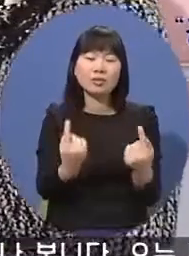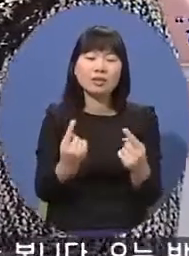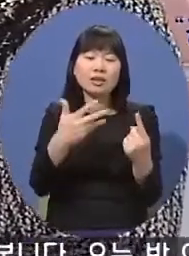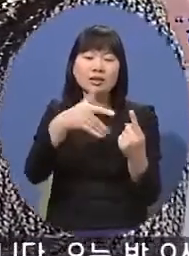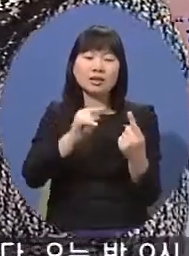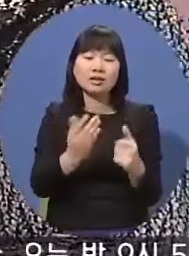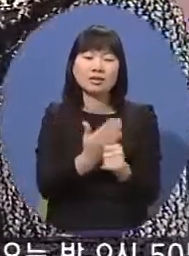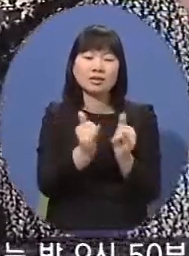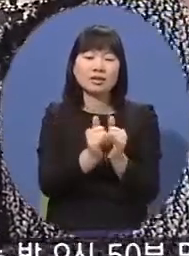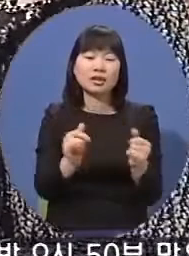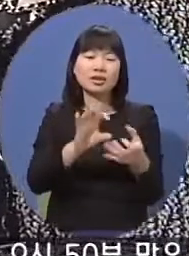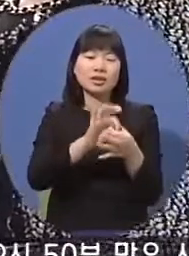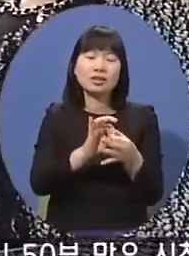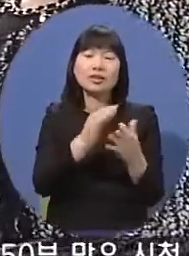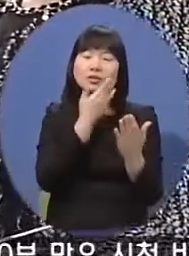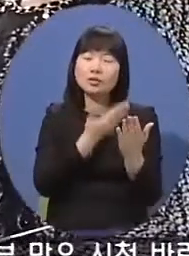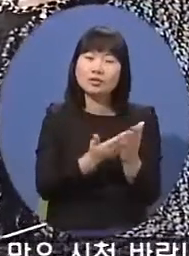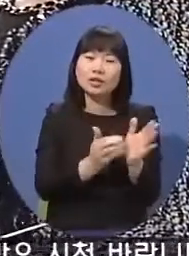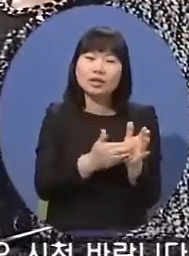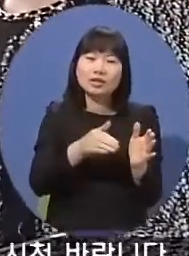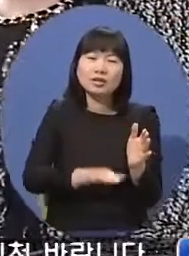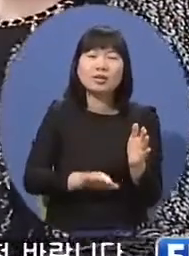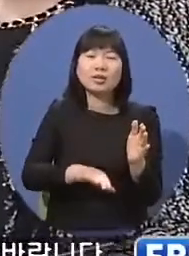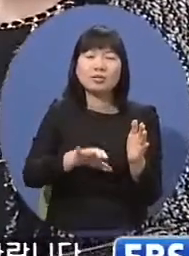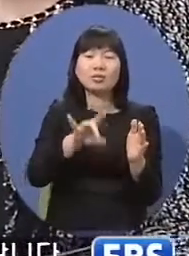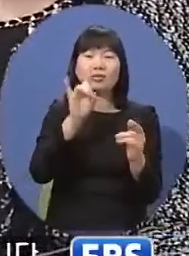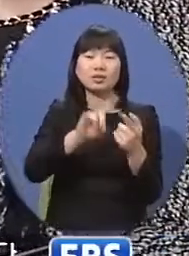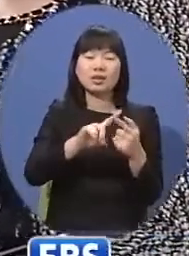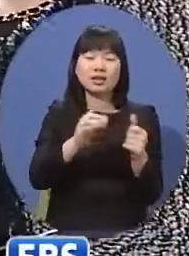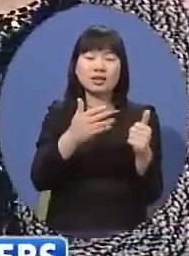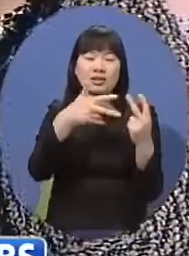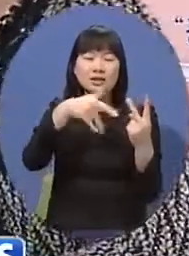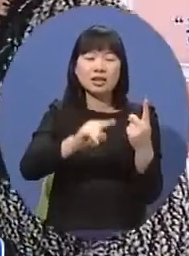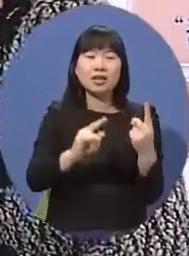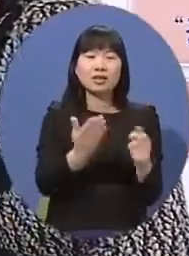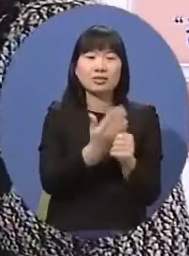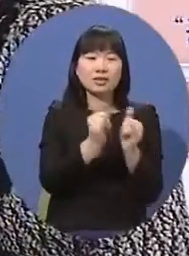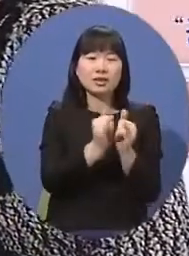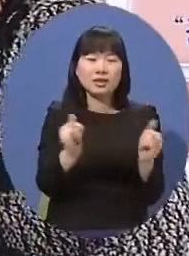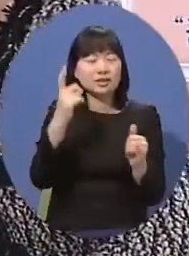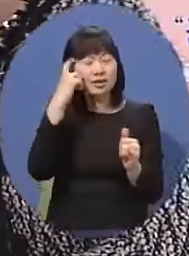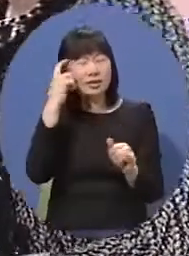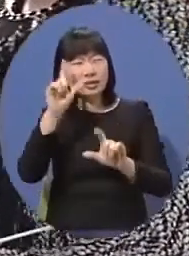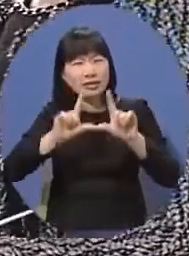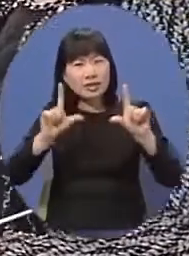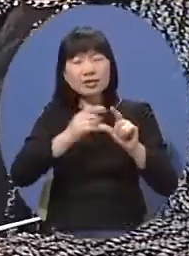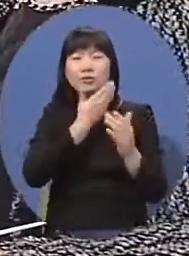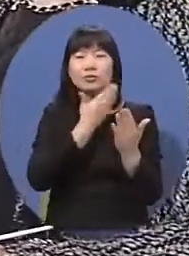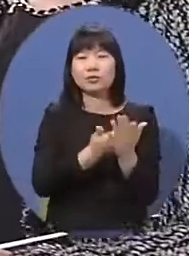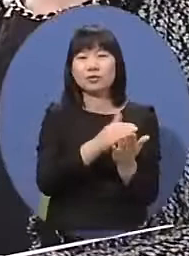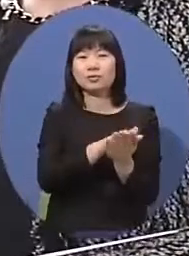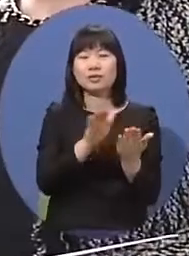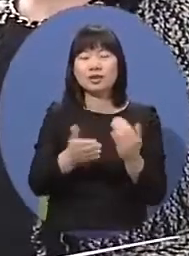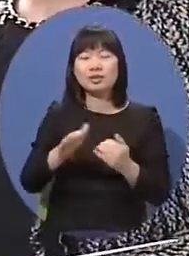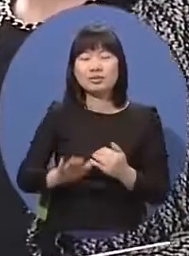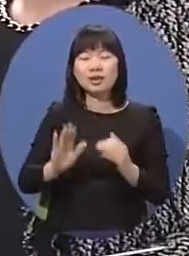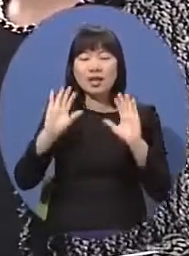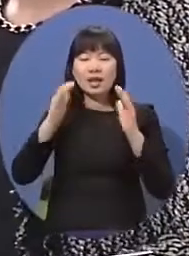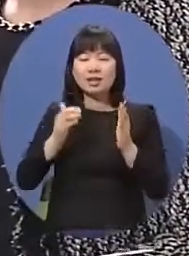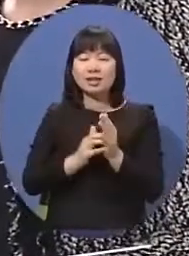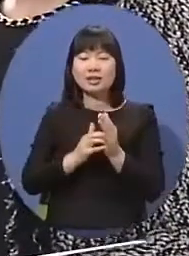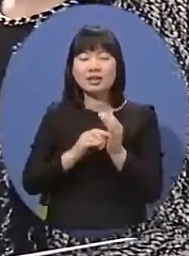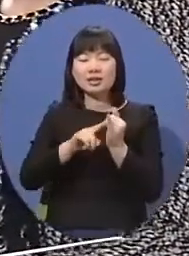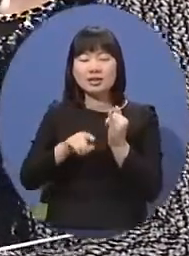1차 양육자와의 관계가 중요한데 그거는 먼저 1차 양육자의 정신 상태도 아주 중요해요. 그냥 산후우울증이